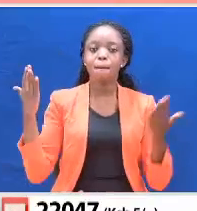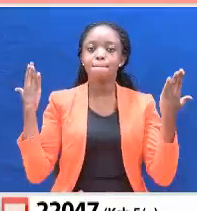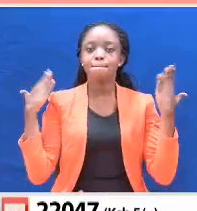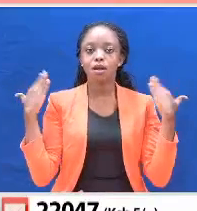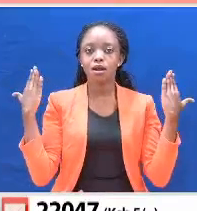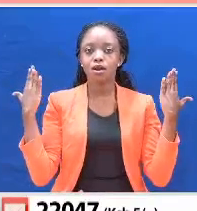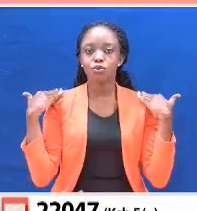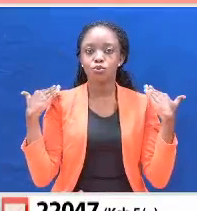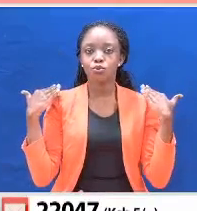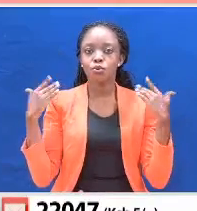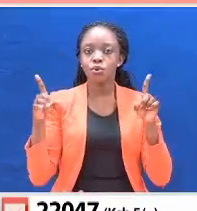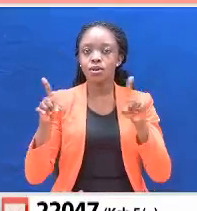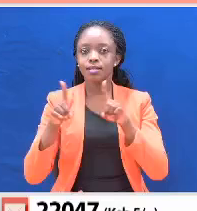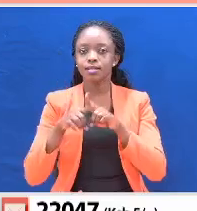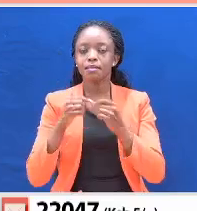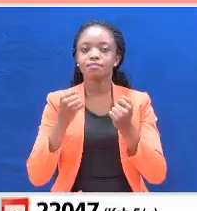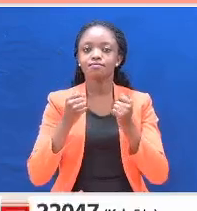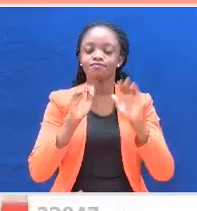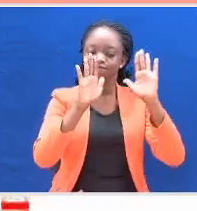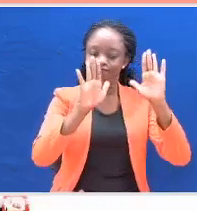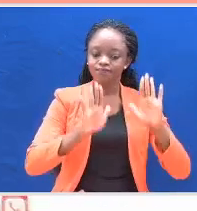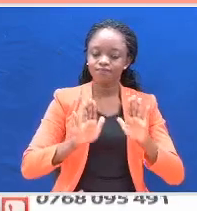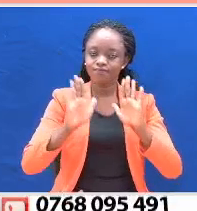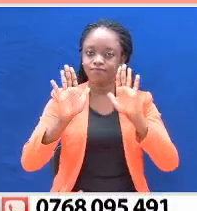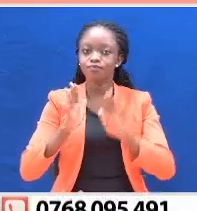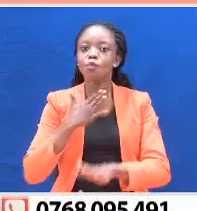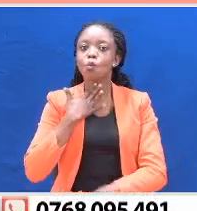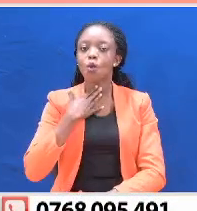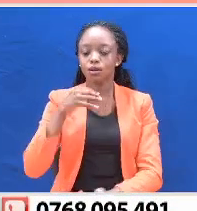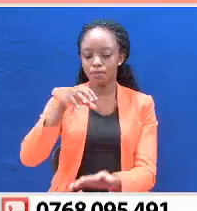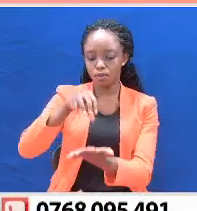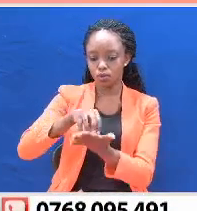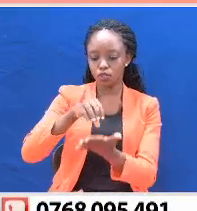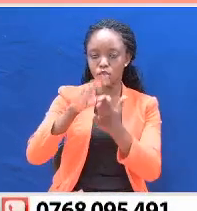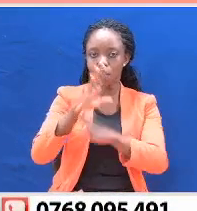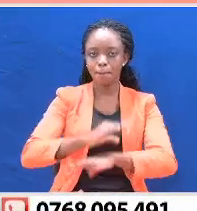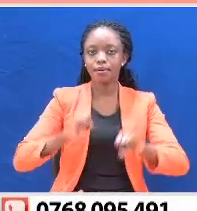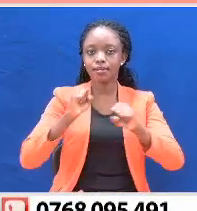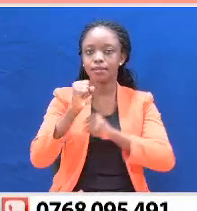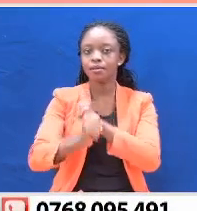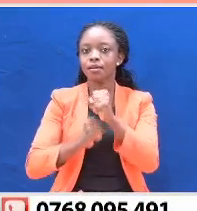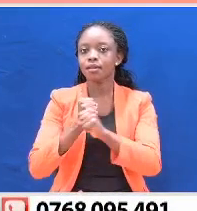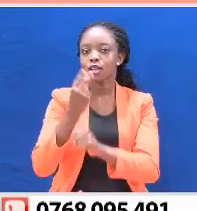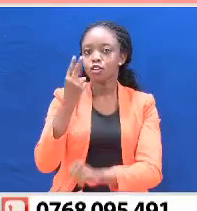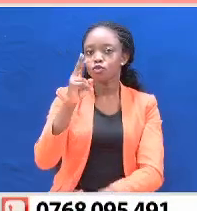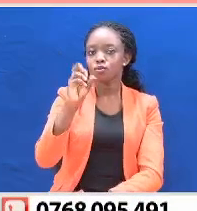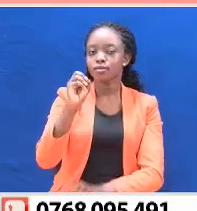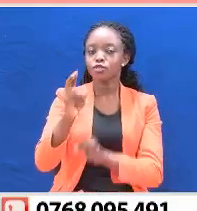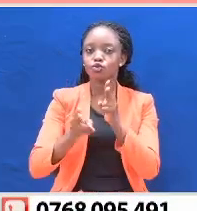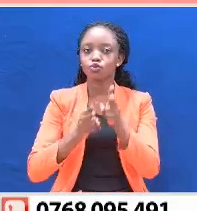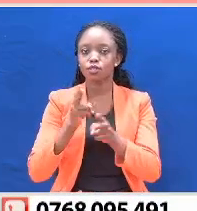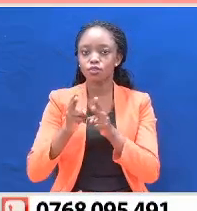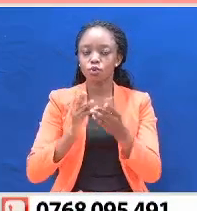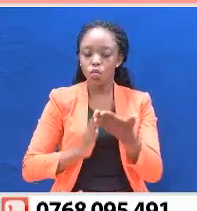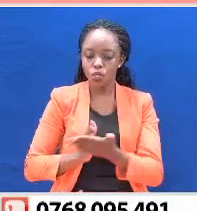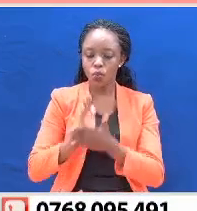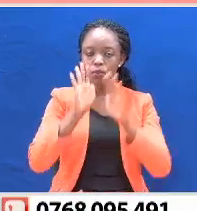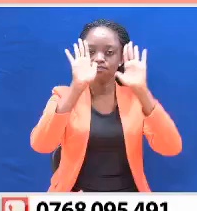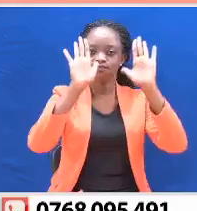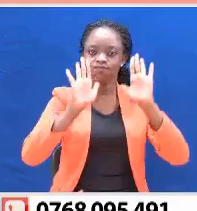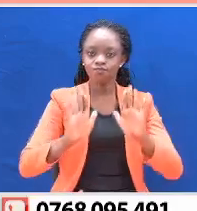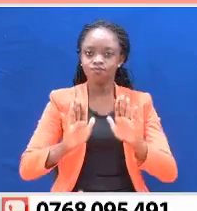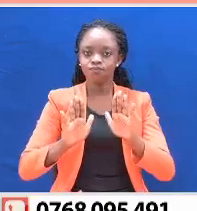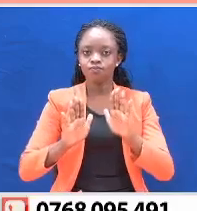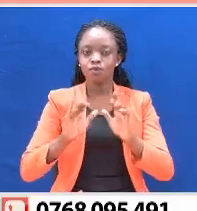ambapo vile vile alipigia debe ari yake ya kuwania urais mwaka 2022 chini ya kampeni ya